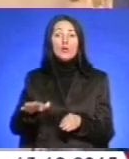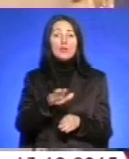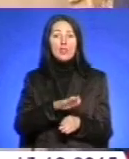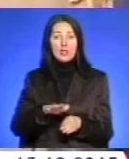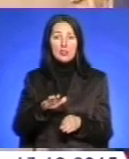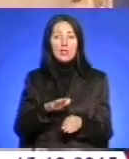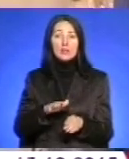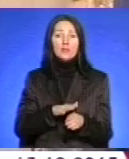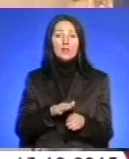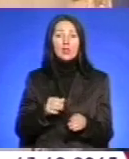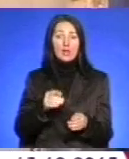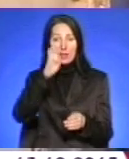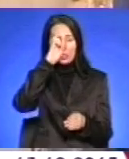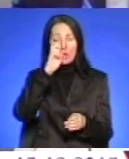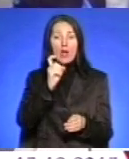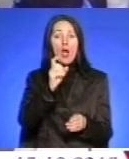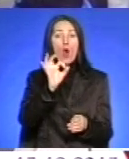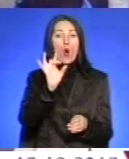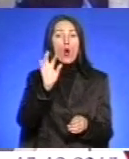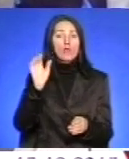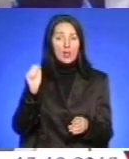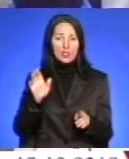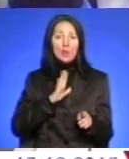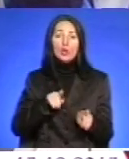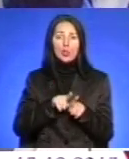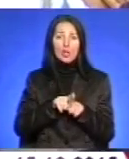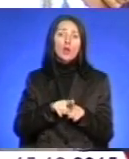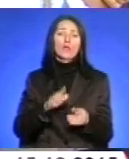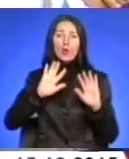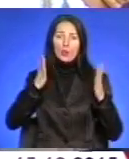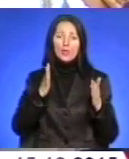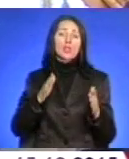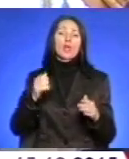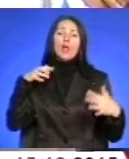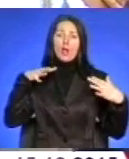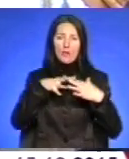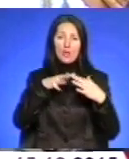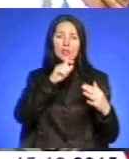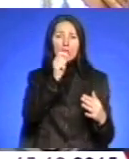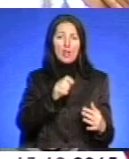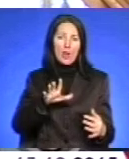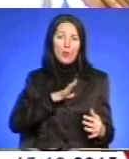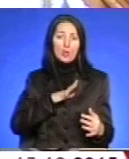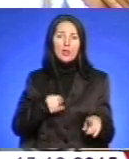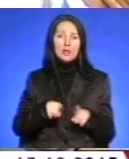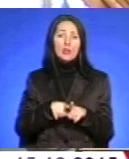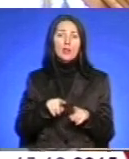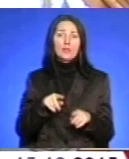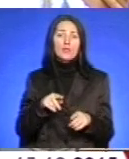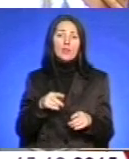Хорватії були подібні події – військові дії і перезавантаження влади. Знаю, що Хорватія також пройшла складний